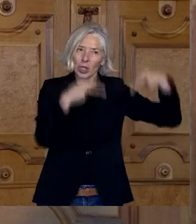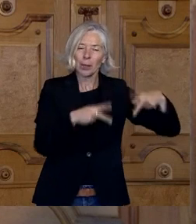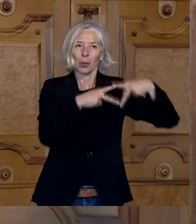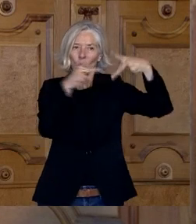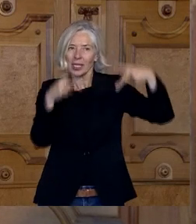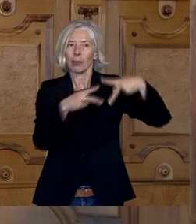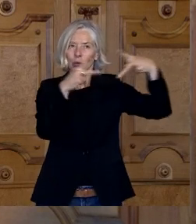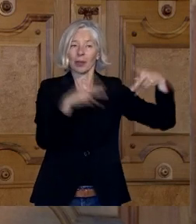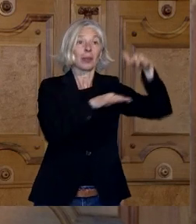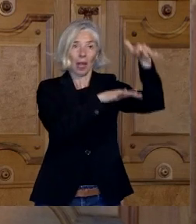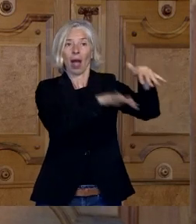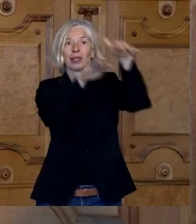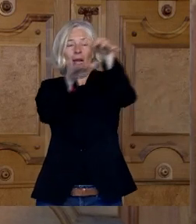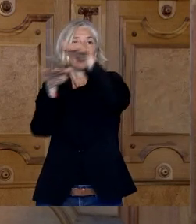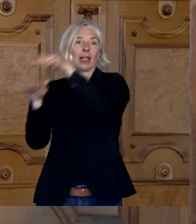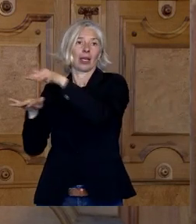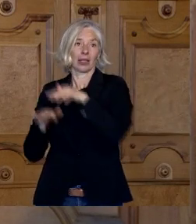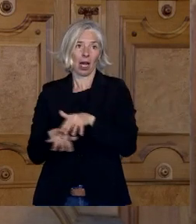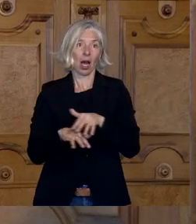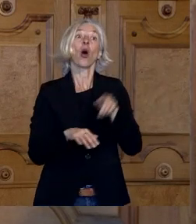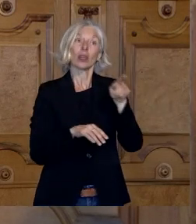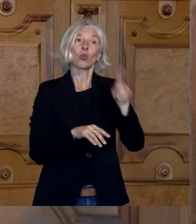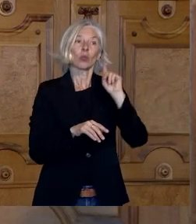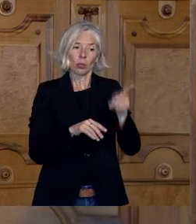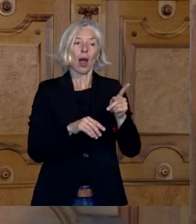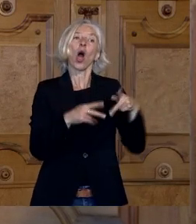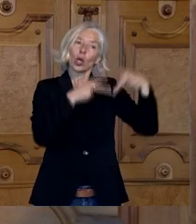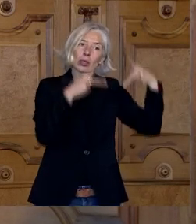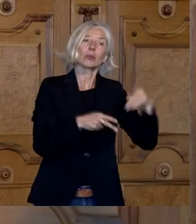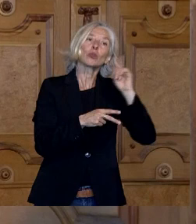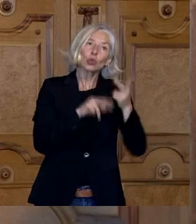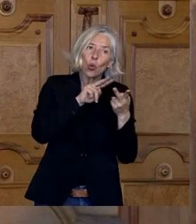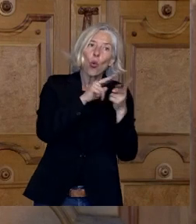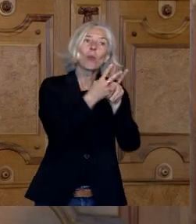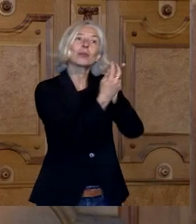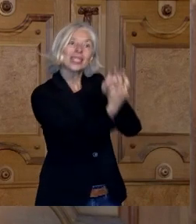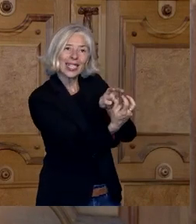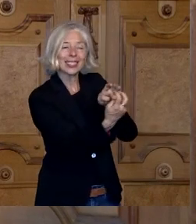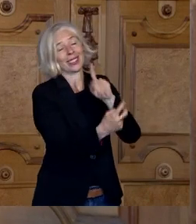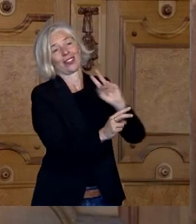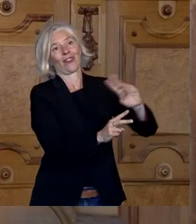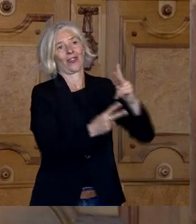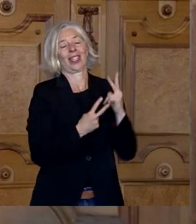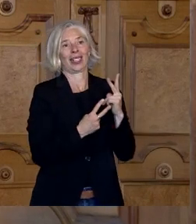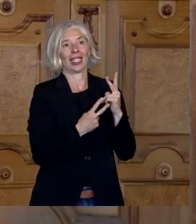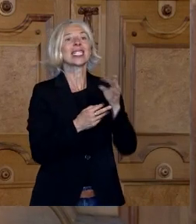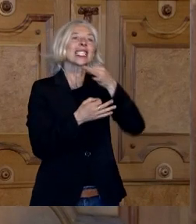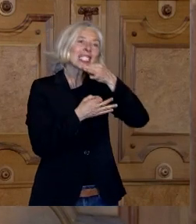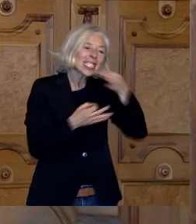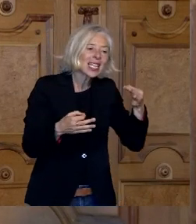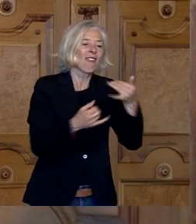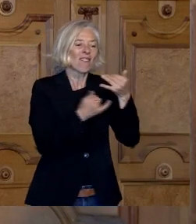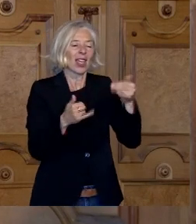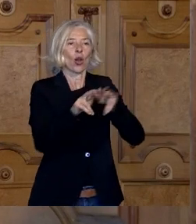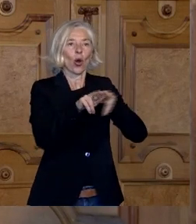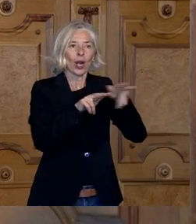dieser Hygieneplan sicher umgesetzt wird und sicher eingehalten wird. Die konkrete Organisation an